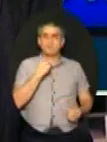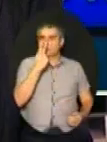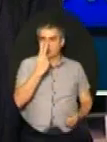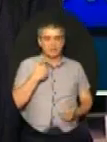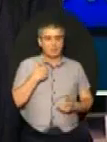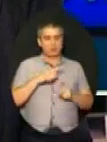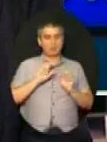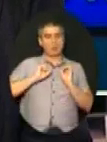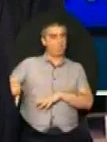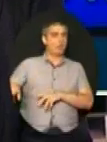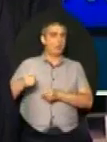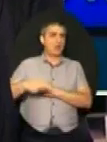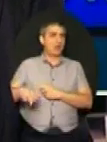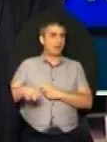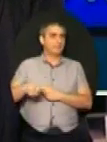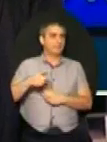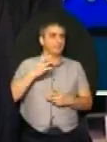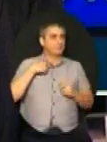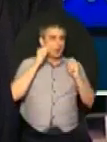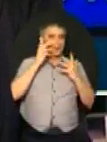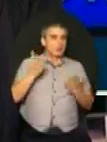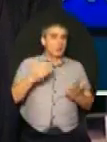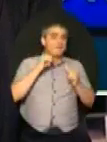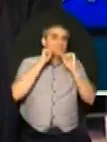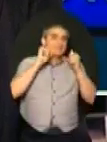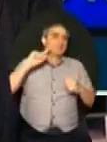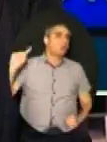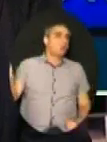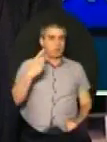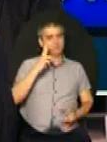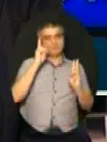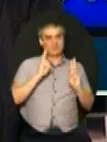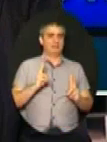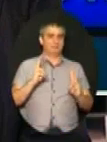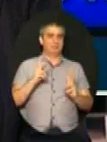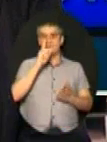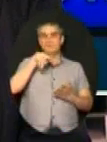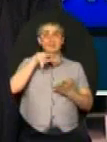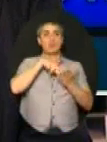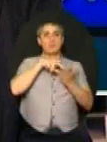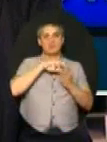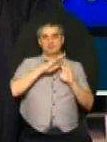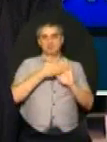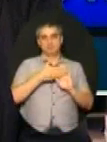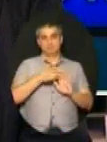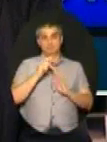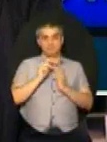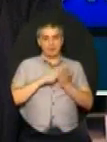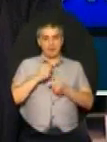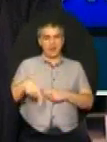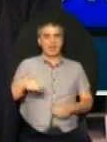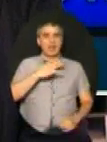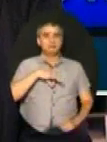אנחנו מפקירים את החקלאים שלנו, ובוא נתעורר ונזעק כולנו, ונפסיק את זה, את ביטול המכסים וכיוצא בזה, כי